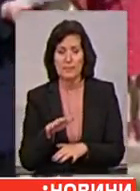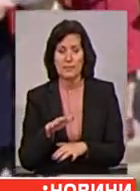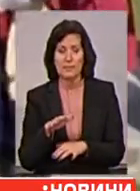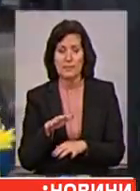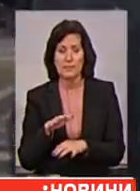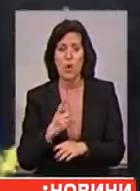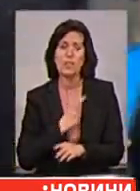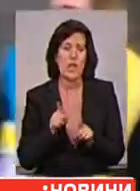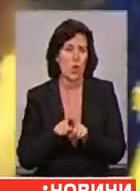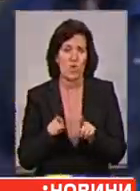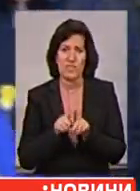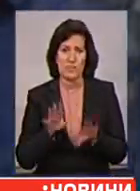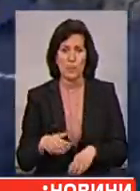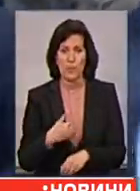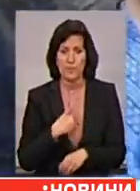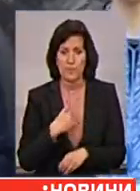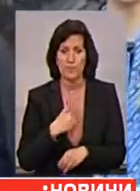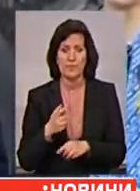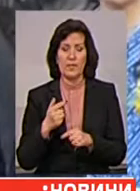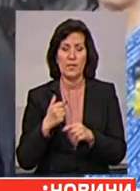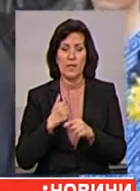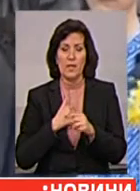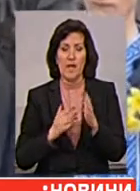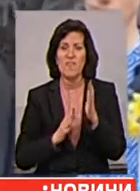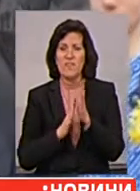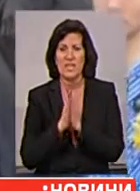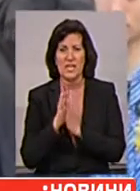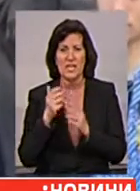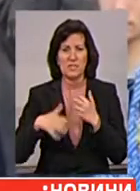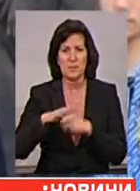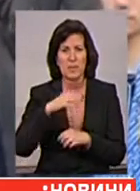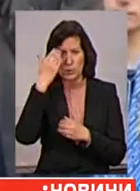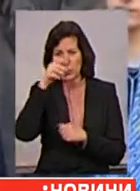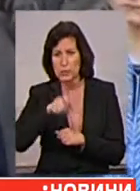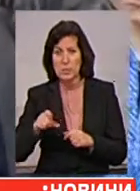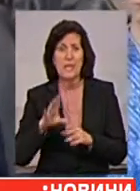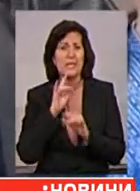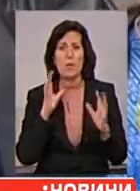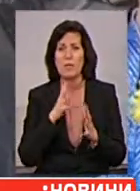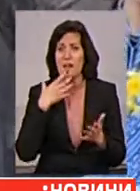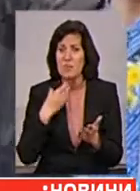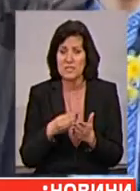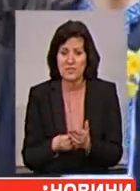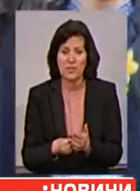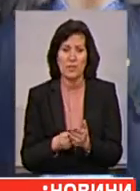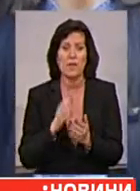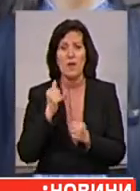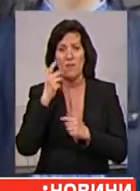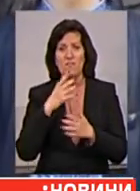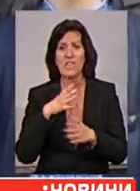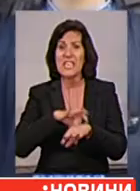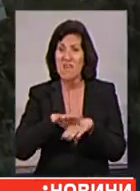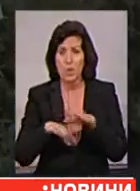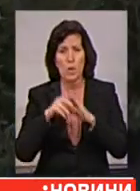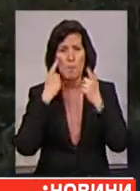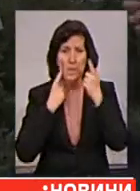однаковісенько мені. В неволі виріс меж чужими, і не оплаканий своїми, в неволі плачучи